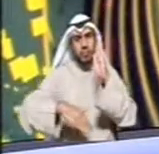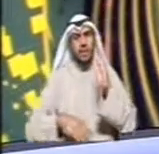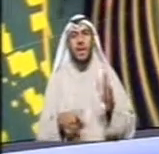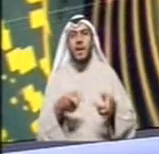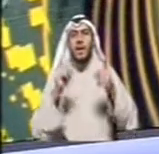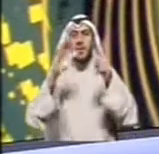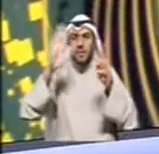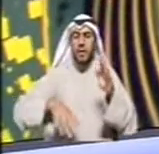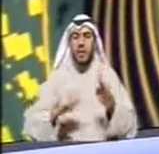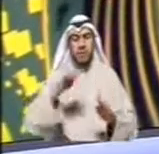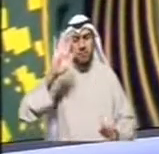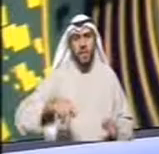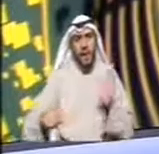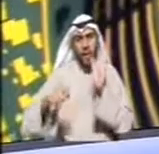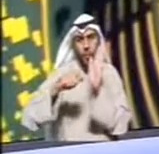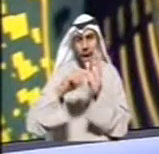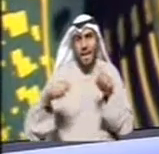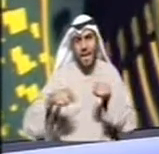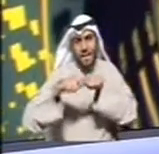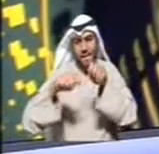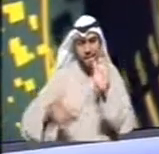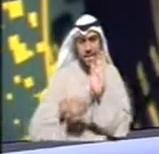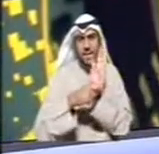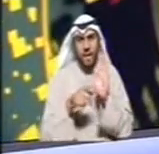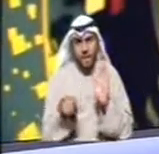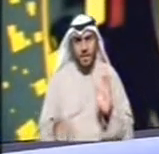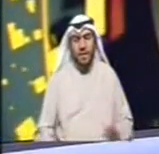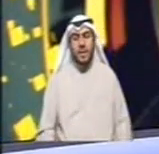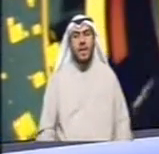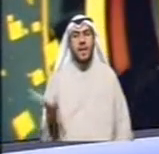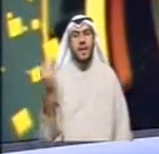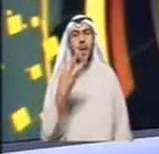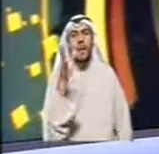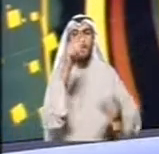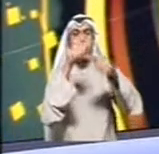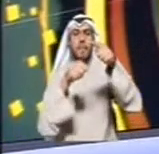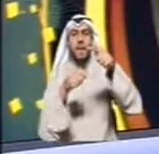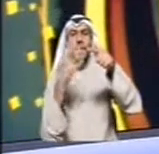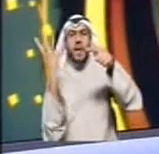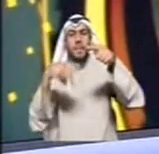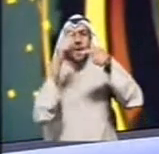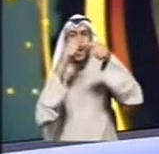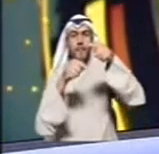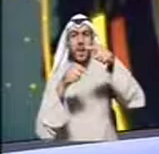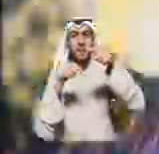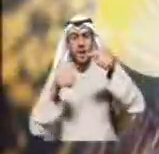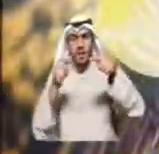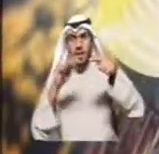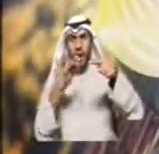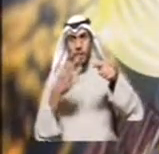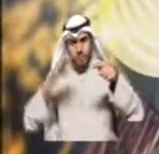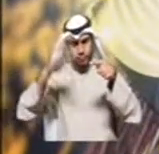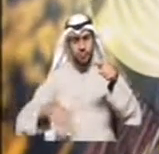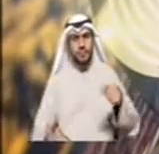لاسلكيا وسلكيا بنسبة متفاوتة تصل إلى 40% مقارنة بالقيمة الحالية.